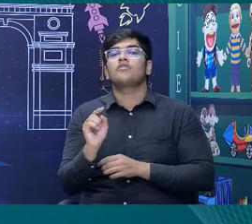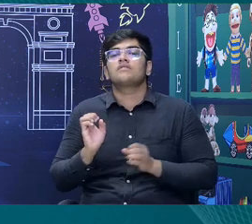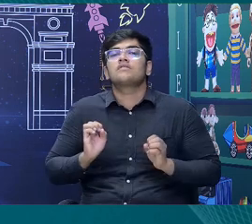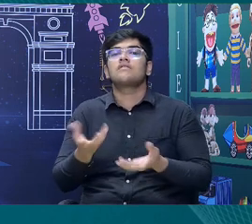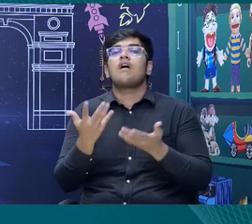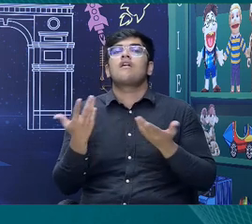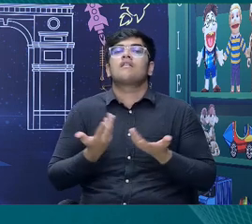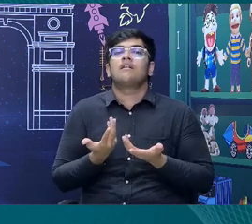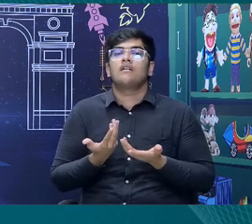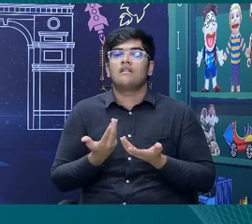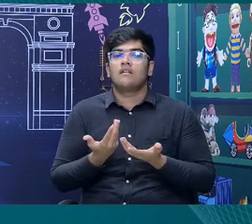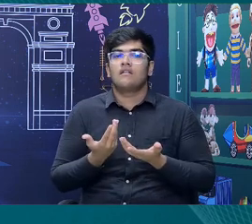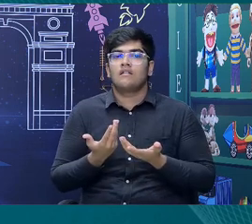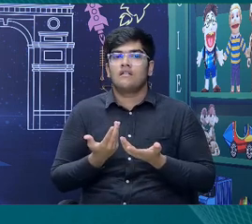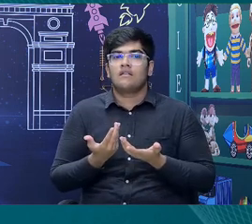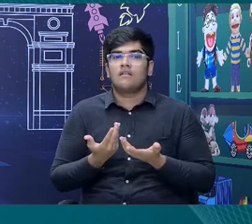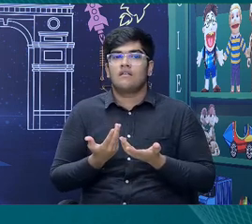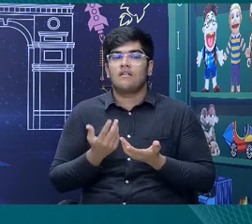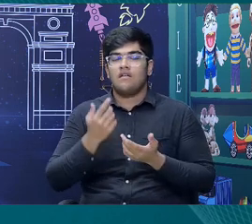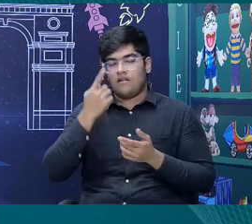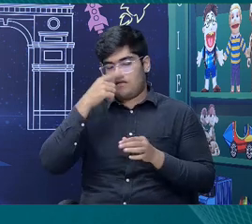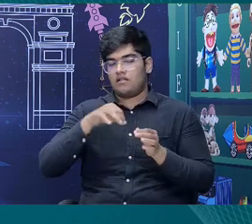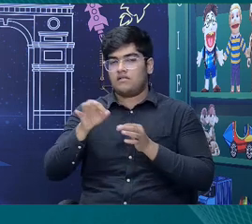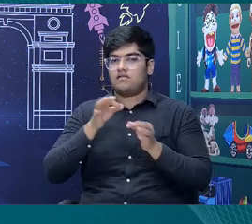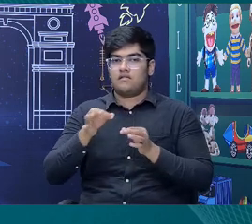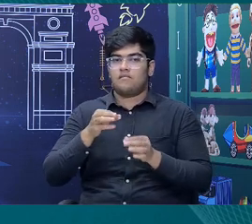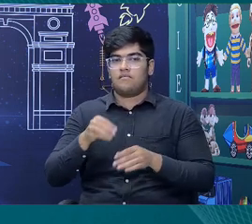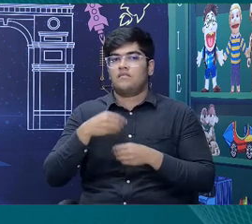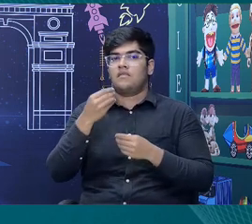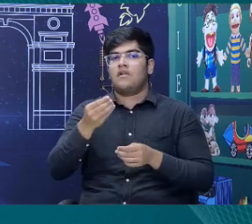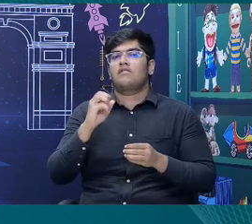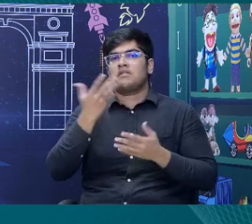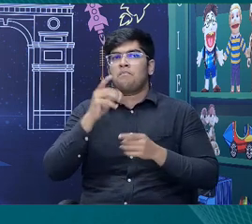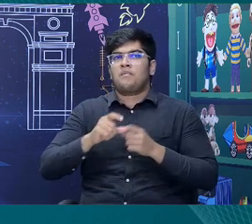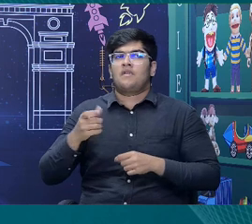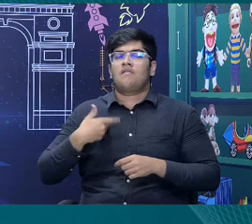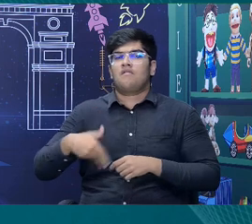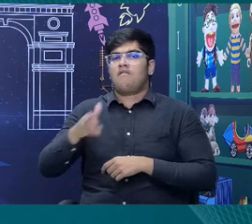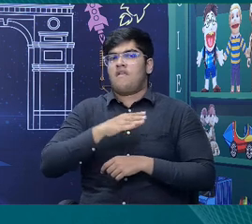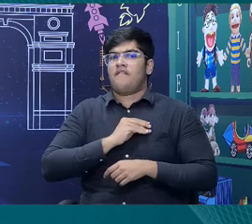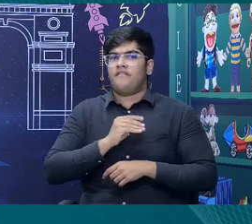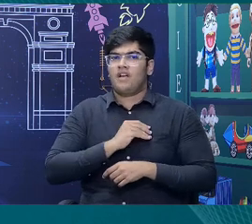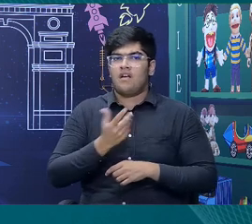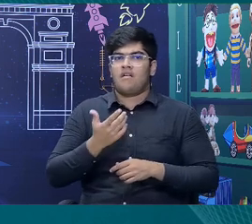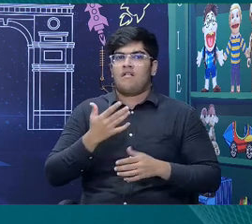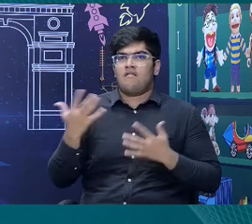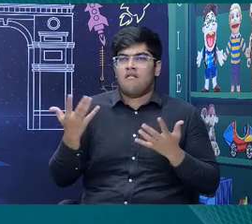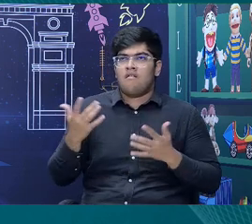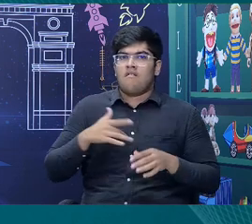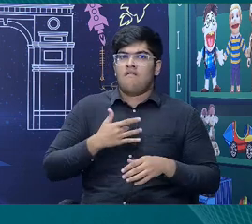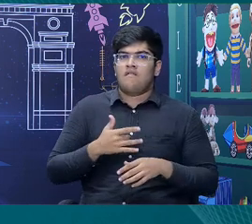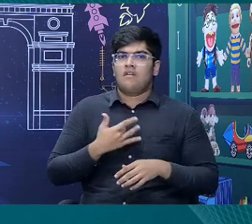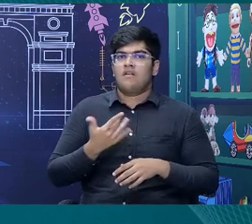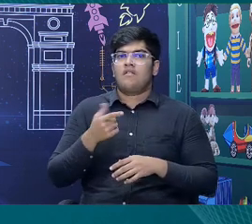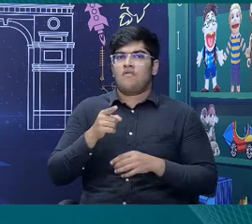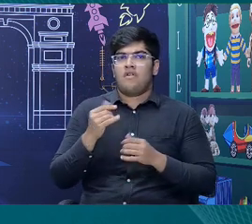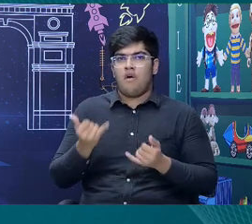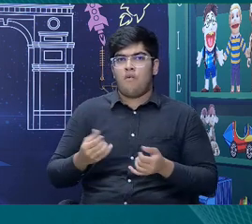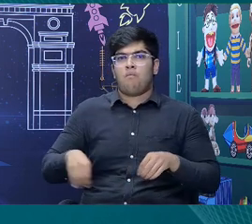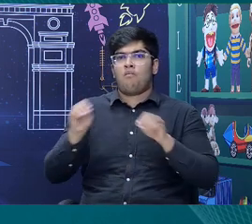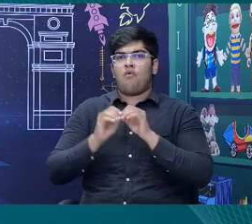था कि आप फॉर एग्जांपल हम कई बार डर जाते हैं चीजों को देख के एंसिस हो जाते हैं और वह बहुत बढ़ गया